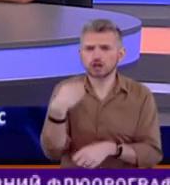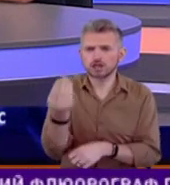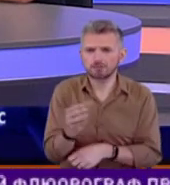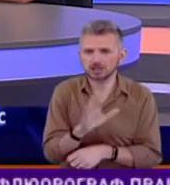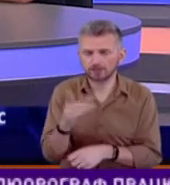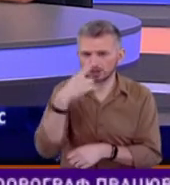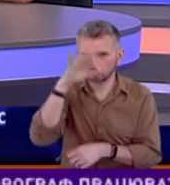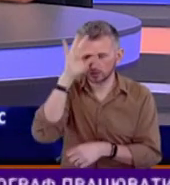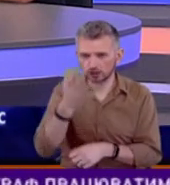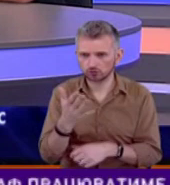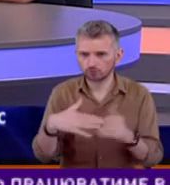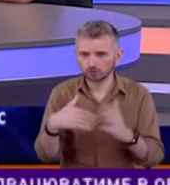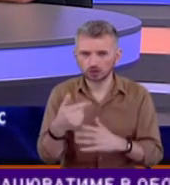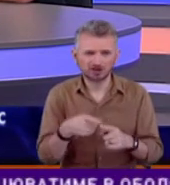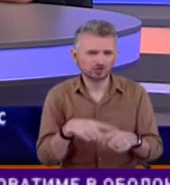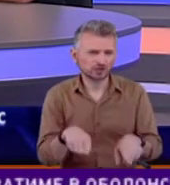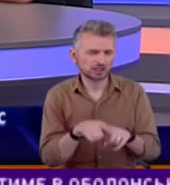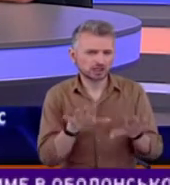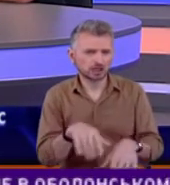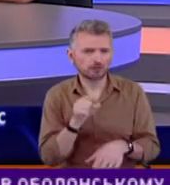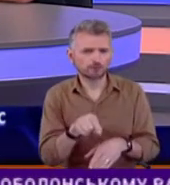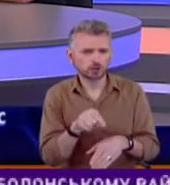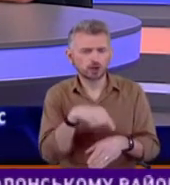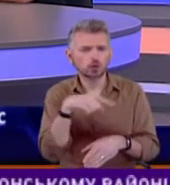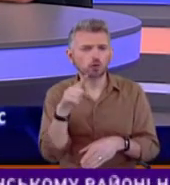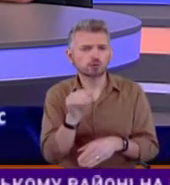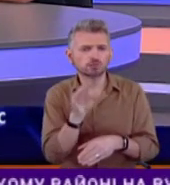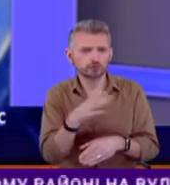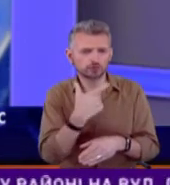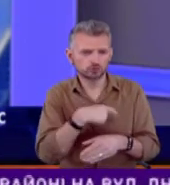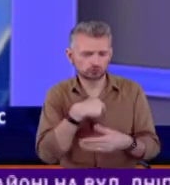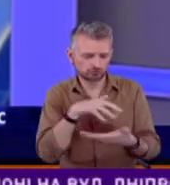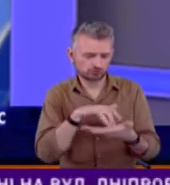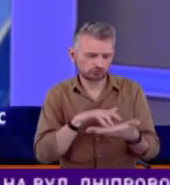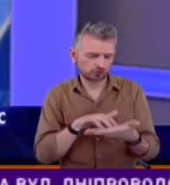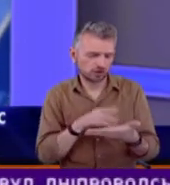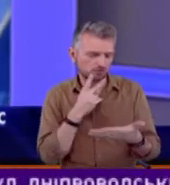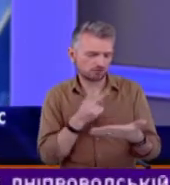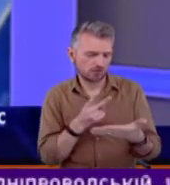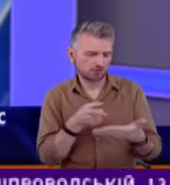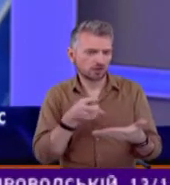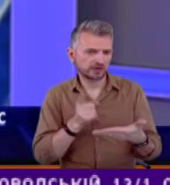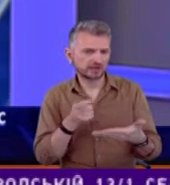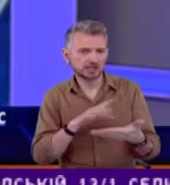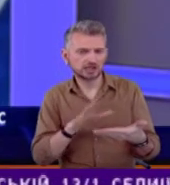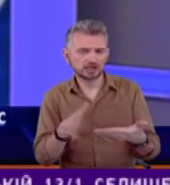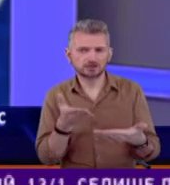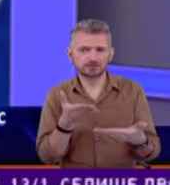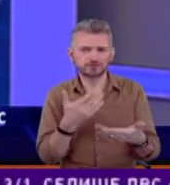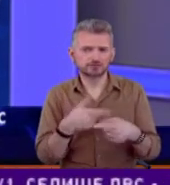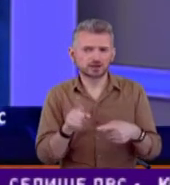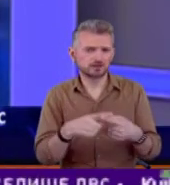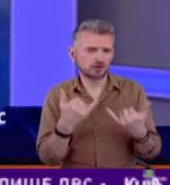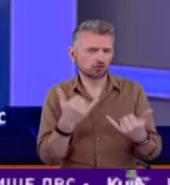передавати поліцейському в руки. Ну, це таке діло. Знаєте, вони вбивають номер посвідчення в свій планшет і бачать, дійсно воно не дійсно, то в них це